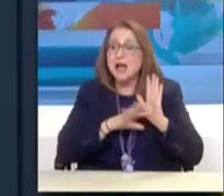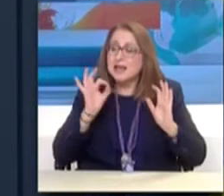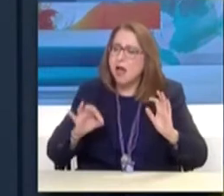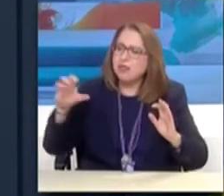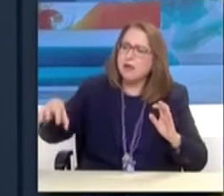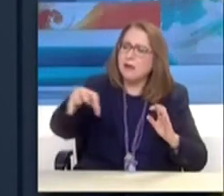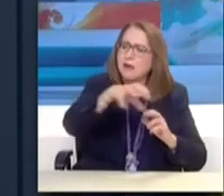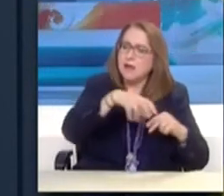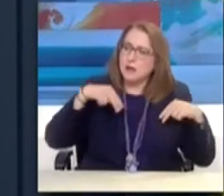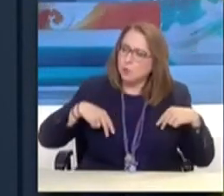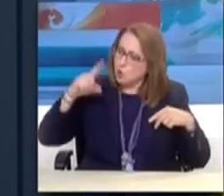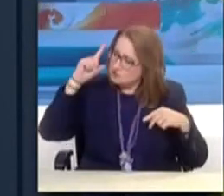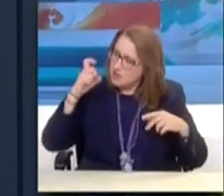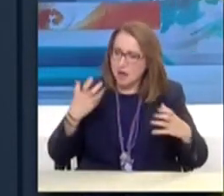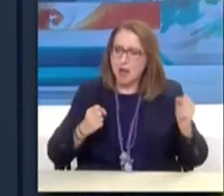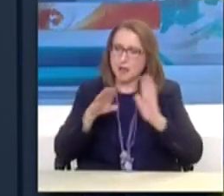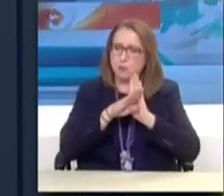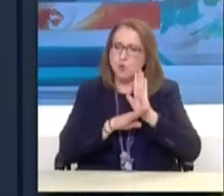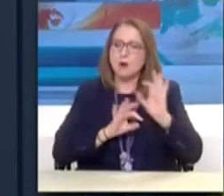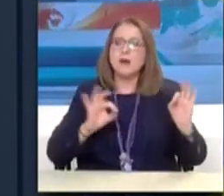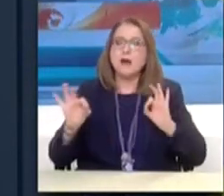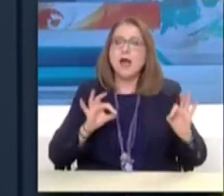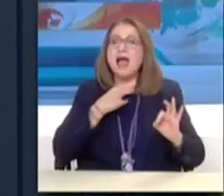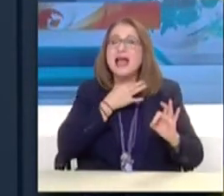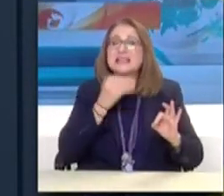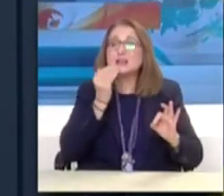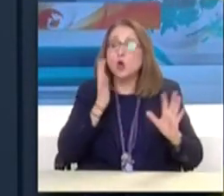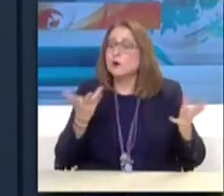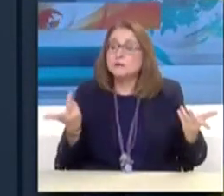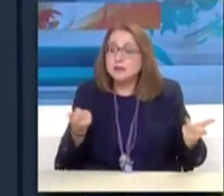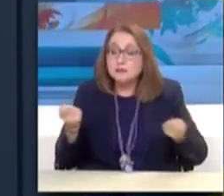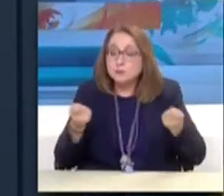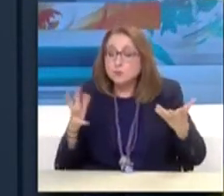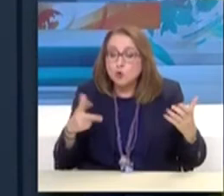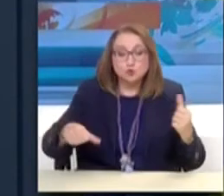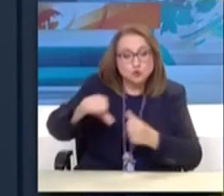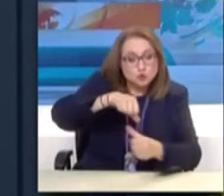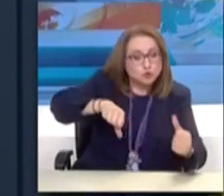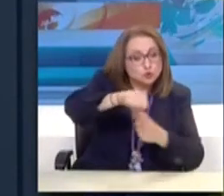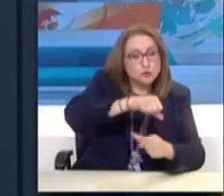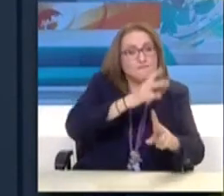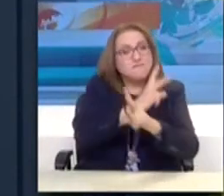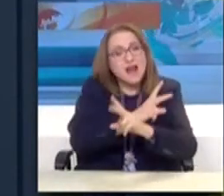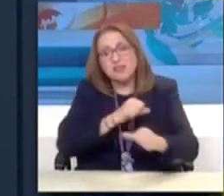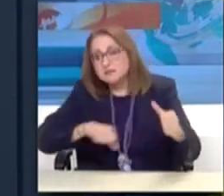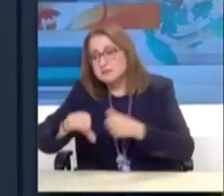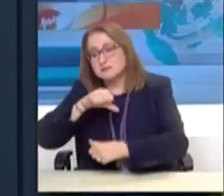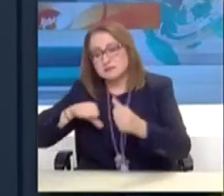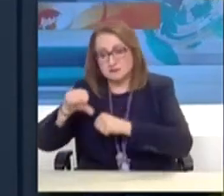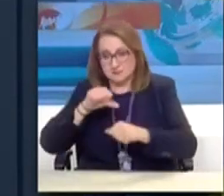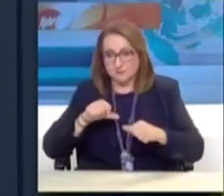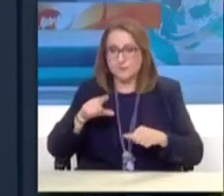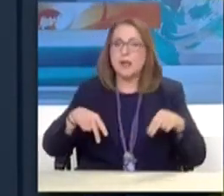με τις απολύτως απαραίτητες υπηρεσίες, εφόσον κριθεί τις επόμενες ημέρες. Όπως ανακοίνωσε ο